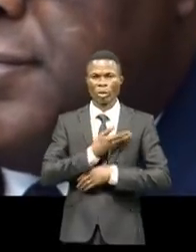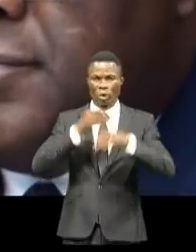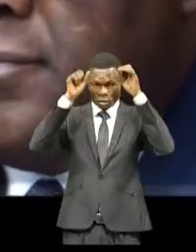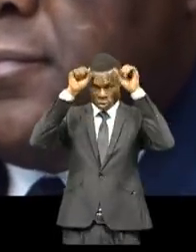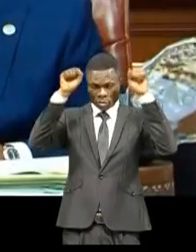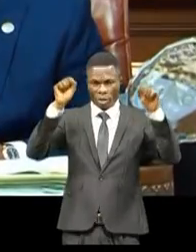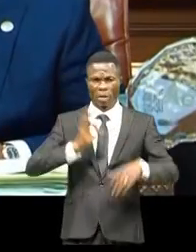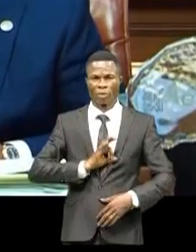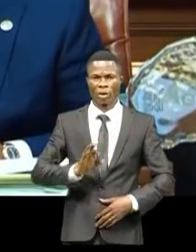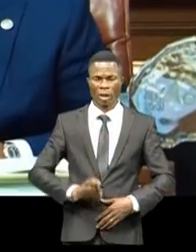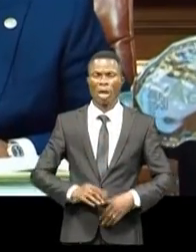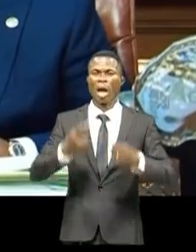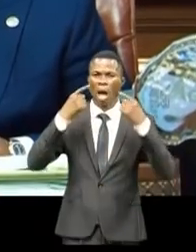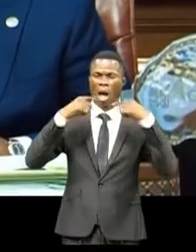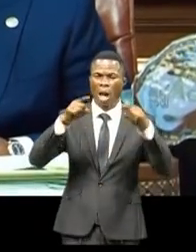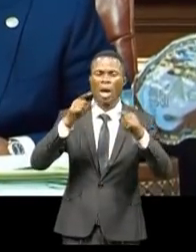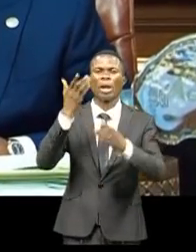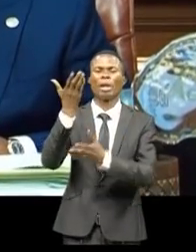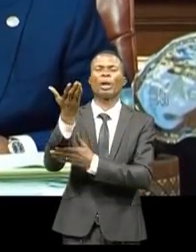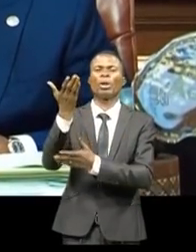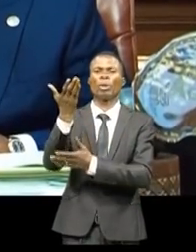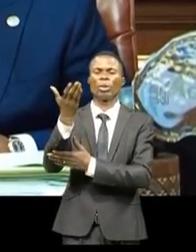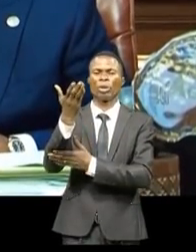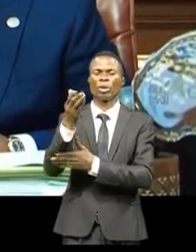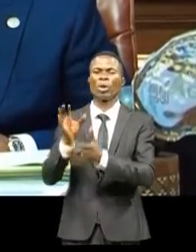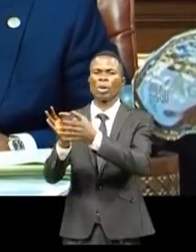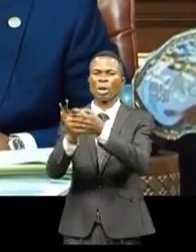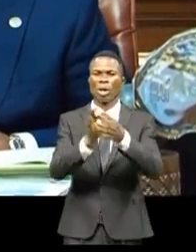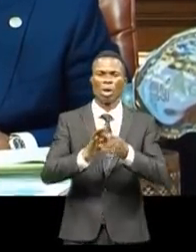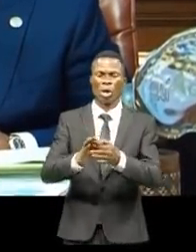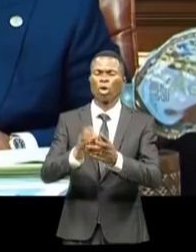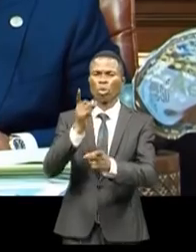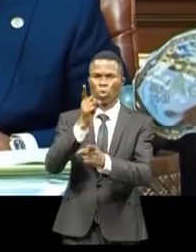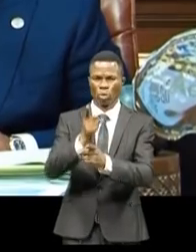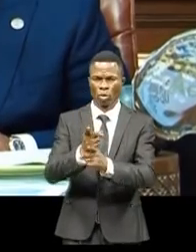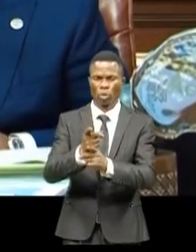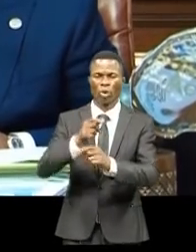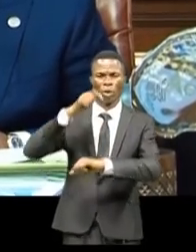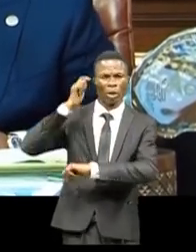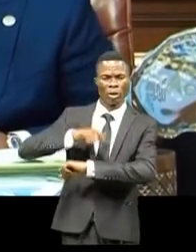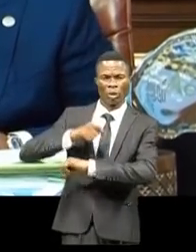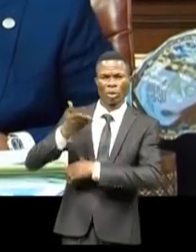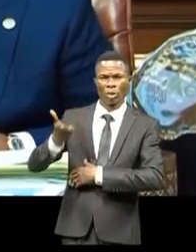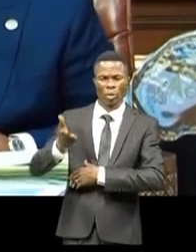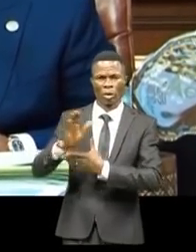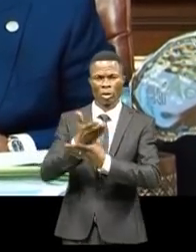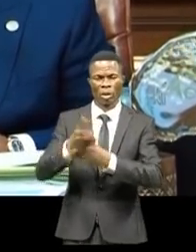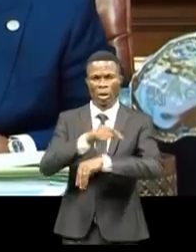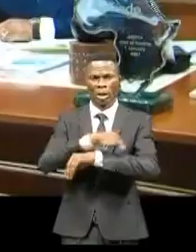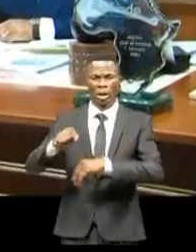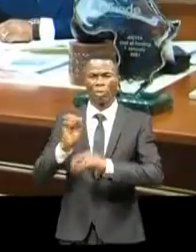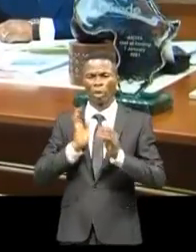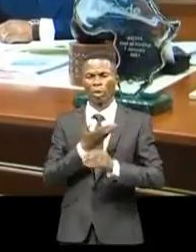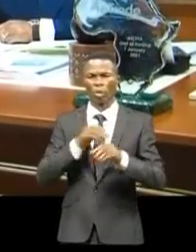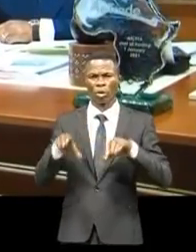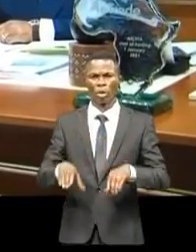la République a lancé un appel à une collaboration franche sur le plan judiciaire entre nos instances